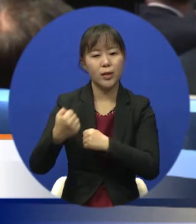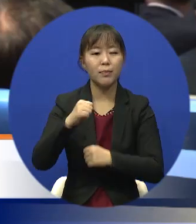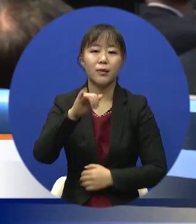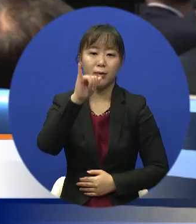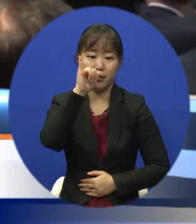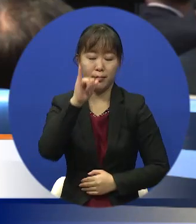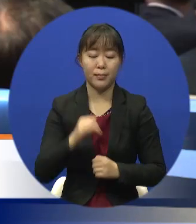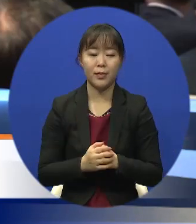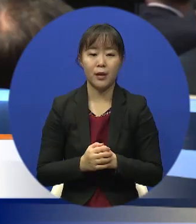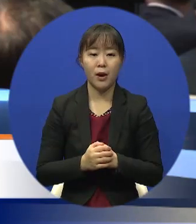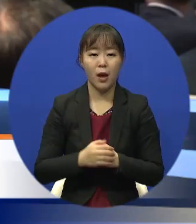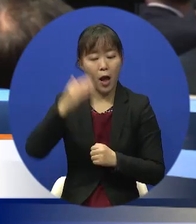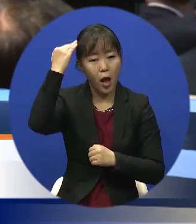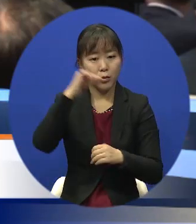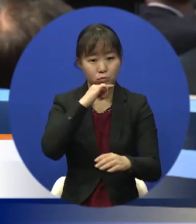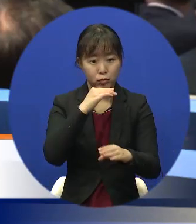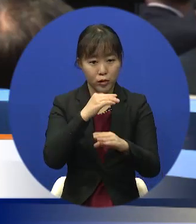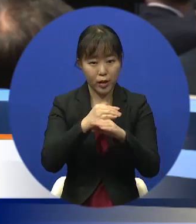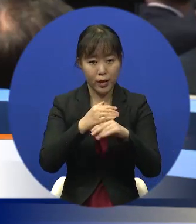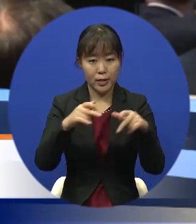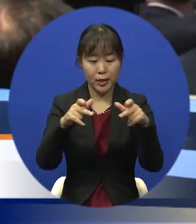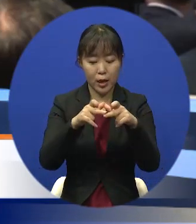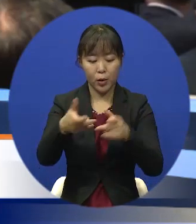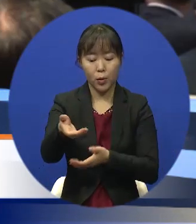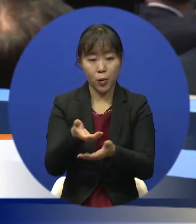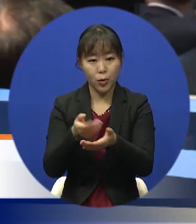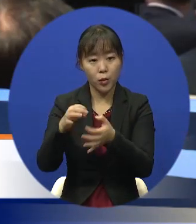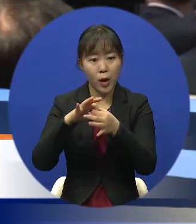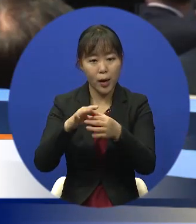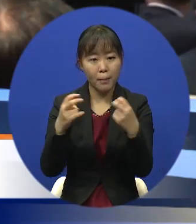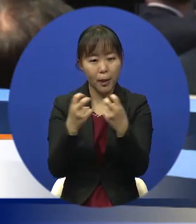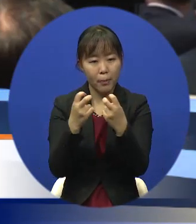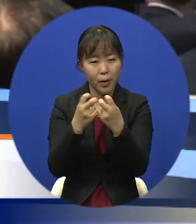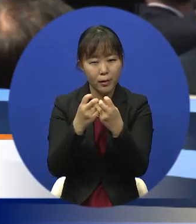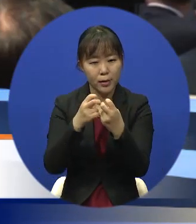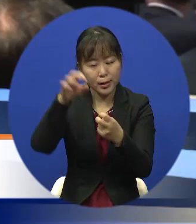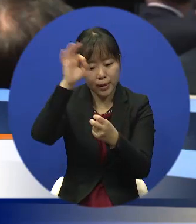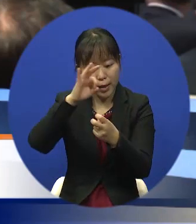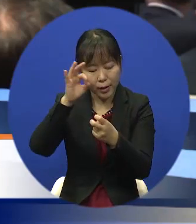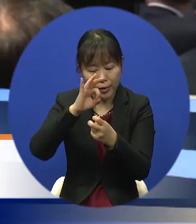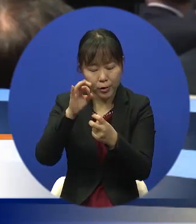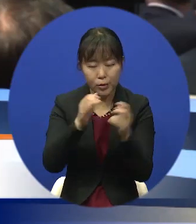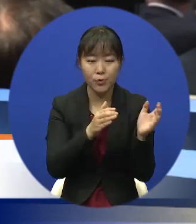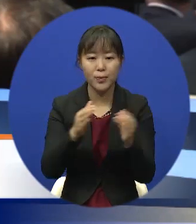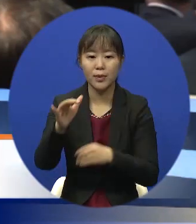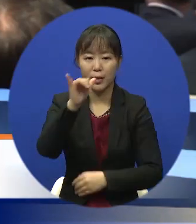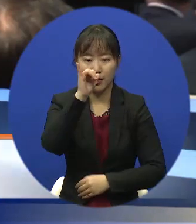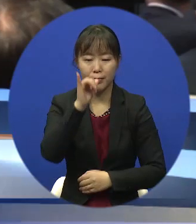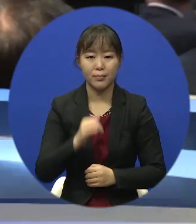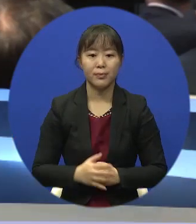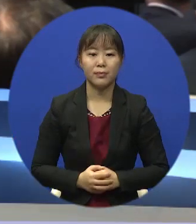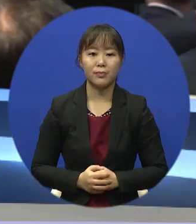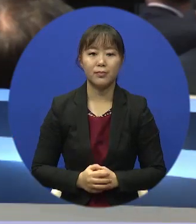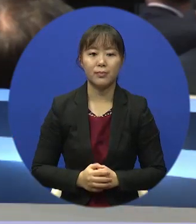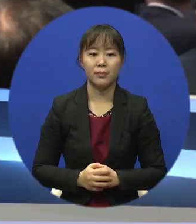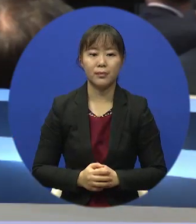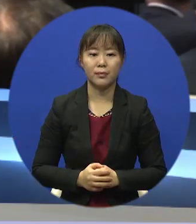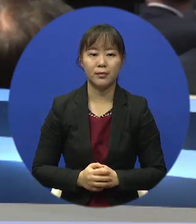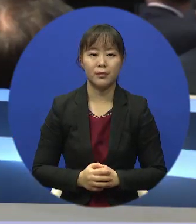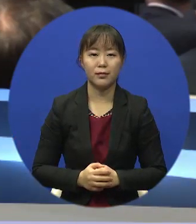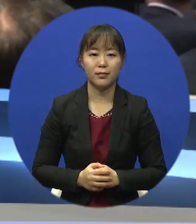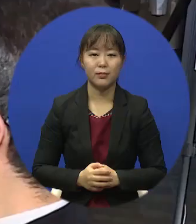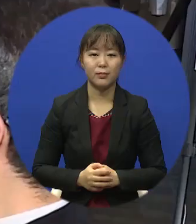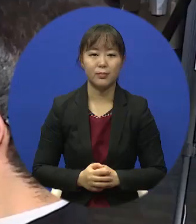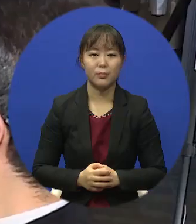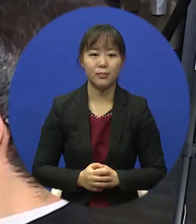있습니다. 이에 따라 남과 북의 장애인 교류에 대한 방안을 모색하는 자리가 마련됐습니다. 하세인 기자입니다.